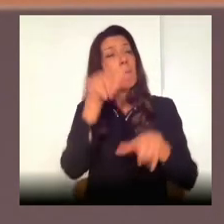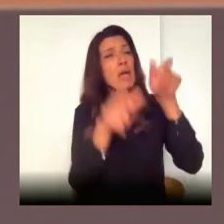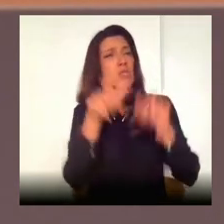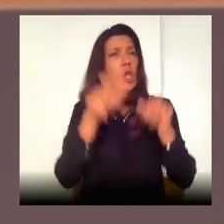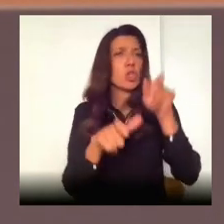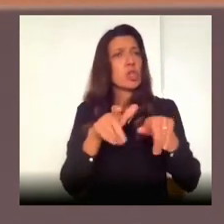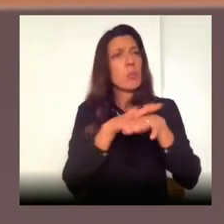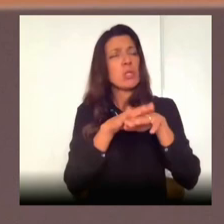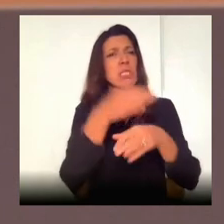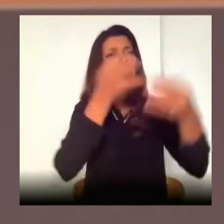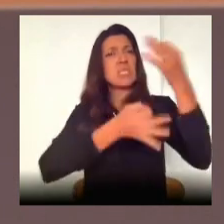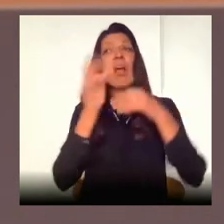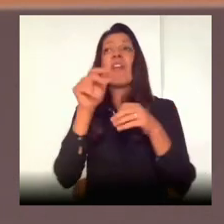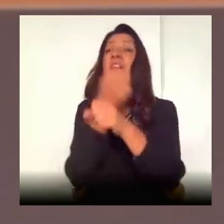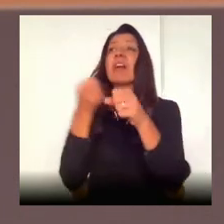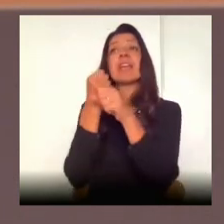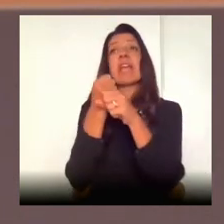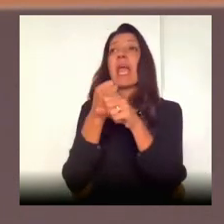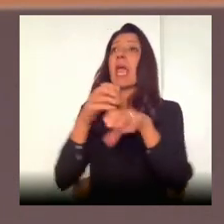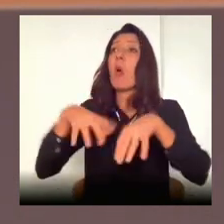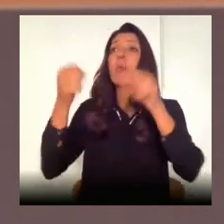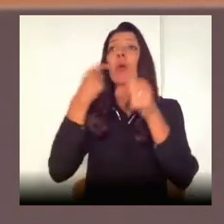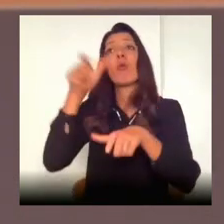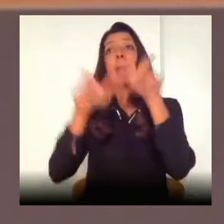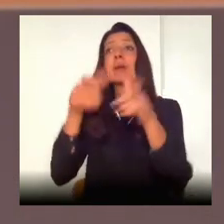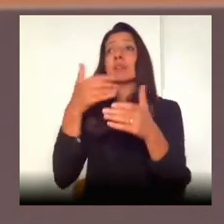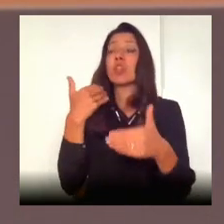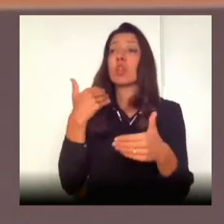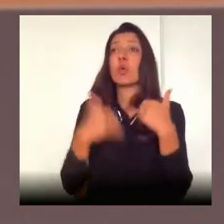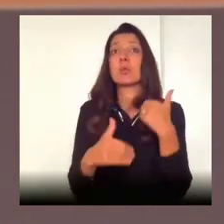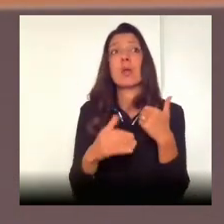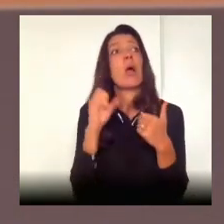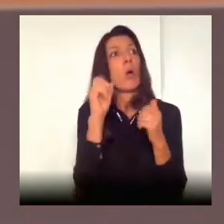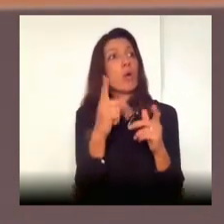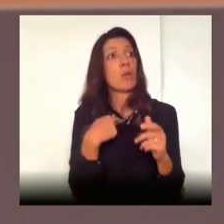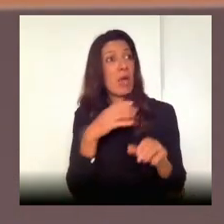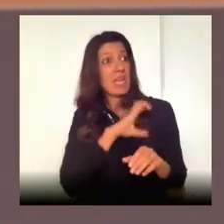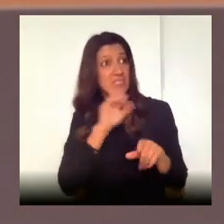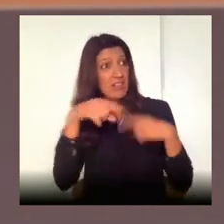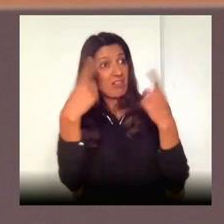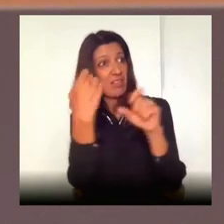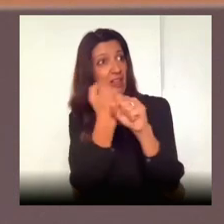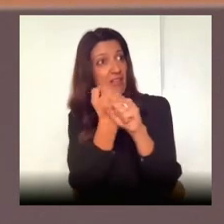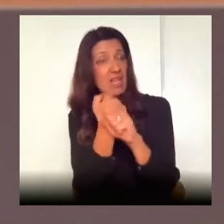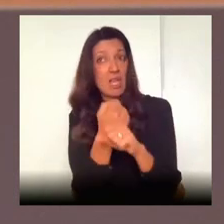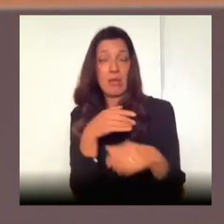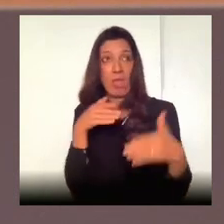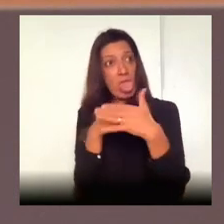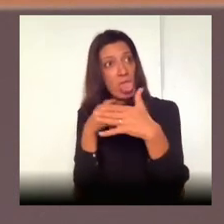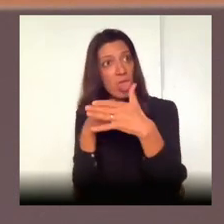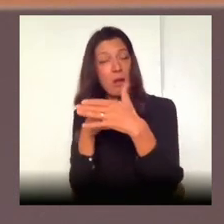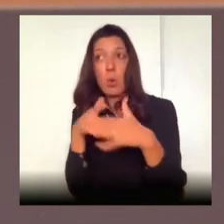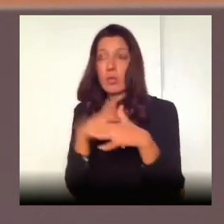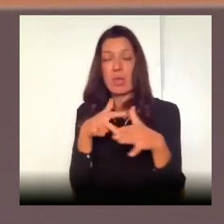on va créer des emplois pour les personnes handicapées. Mais moi, pour avoir essayé d'aller travailler les premiers temps de mon